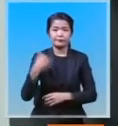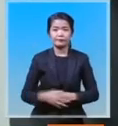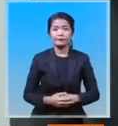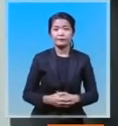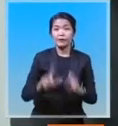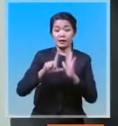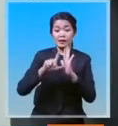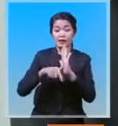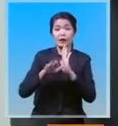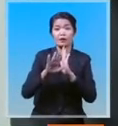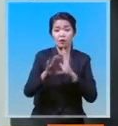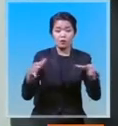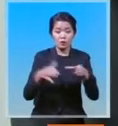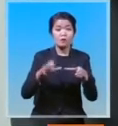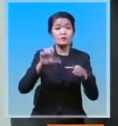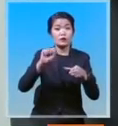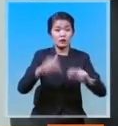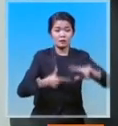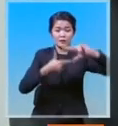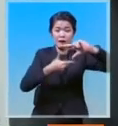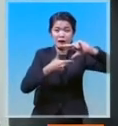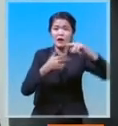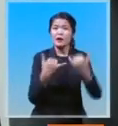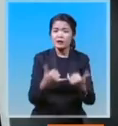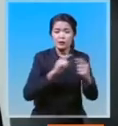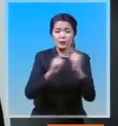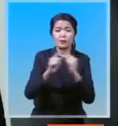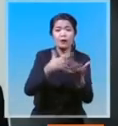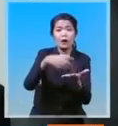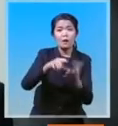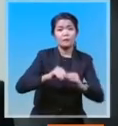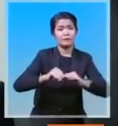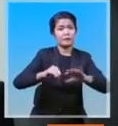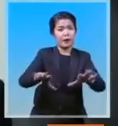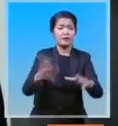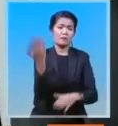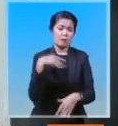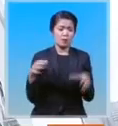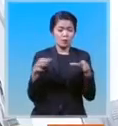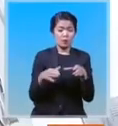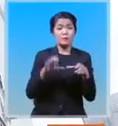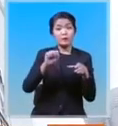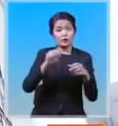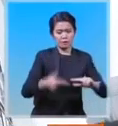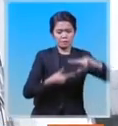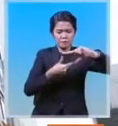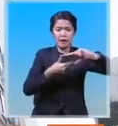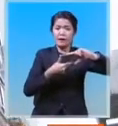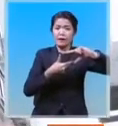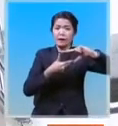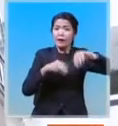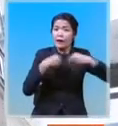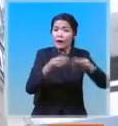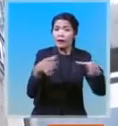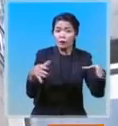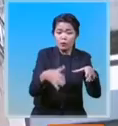ศ์เลขาธิการพรรคพลังประชารัฐนะคะมีการเปิดเผยภายหลังจากที่พลังประชารัฐเนี่ยเขาได้มีการแต่งตั้งให้มีคณะท